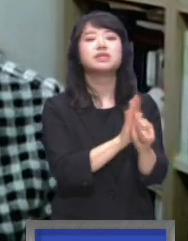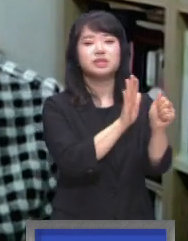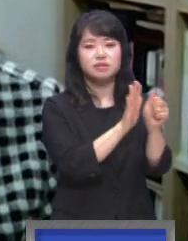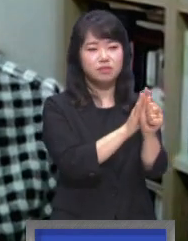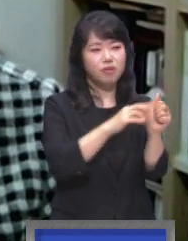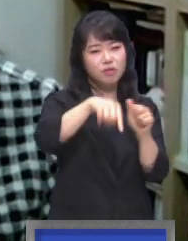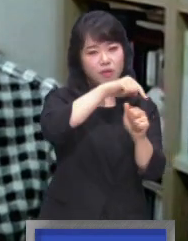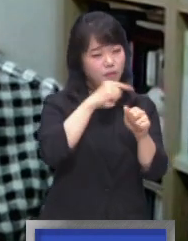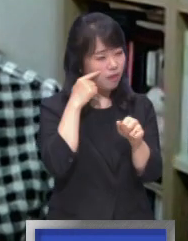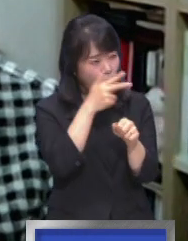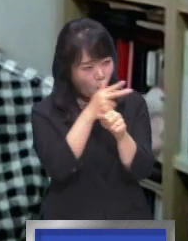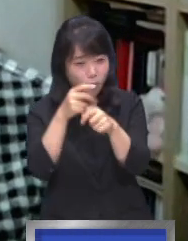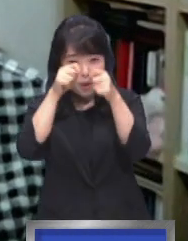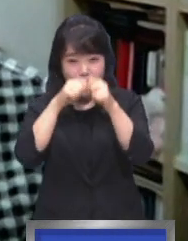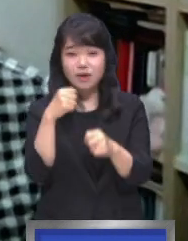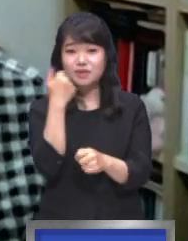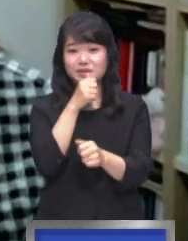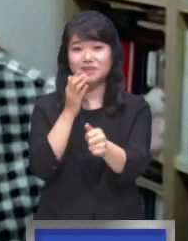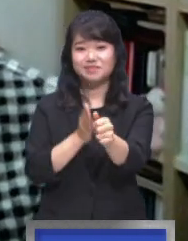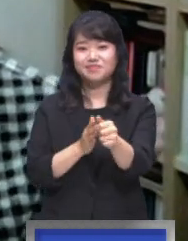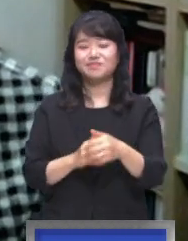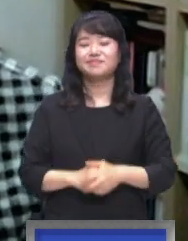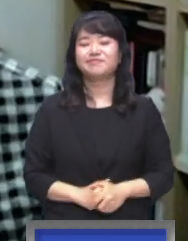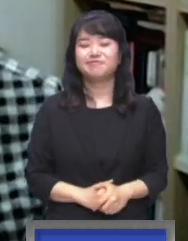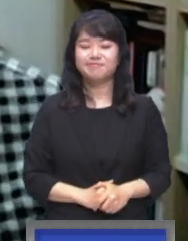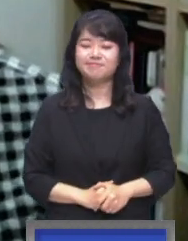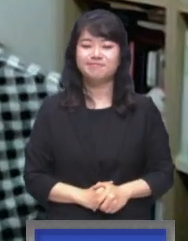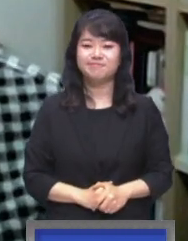취재를 하셨는지부터 자세히 소개를 좀 해주시죠.